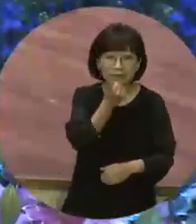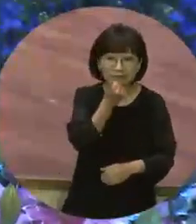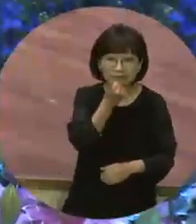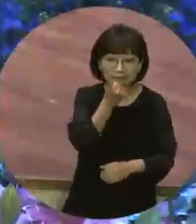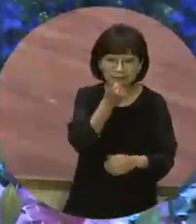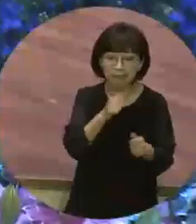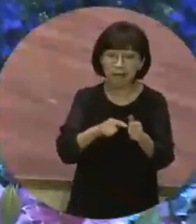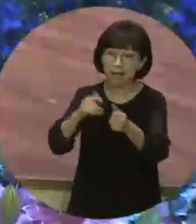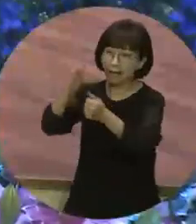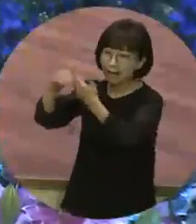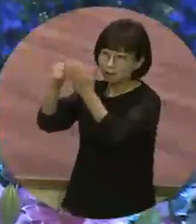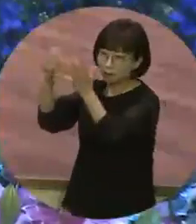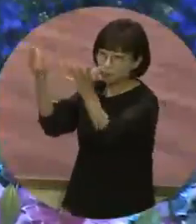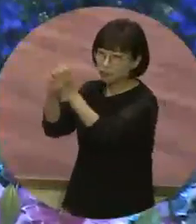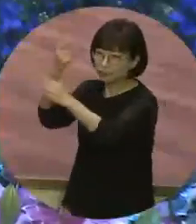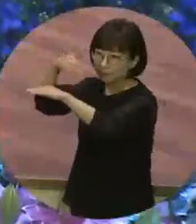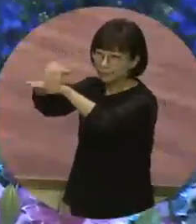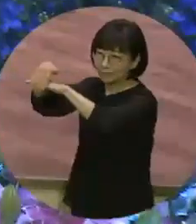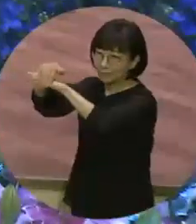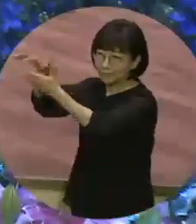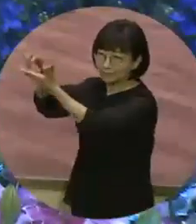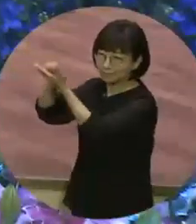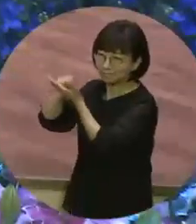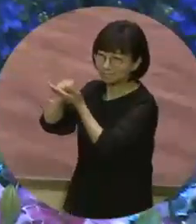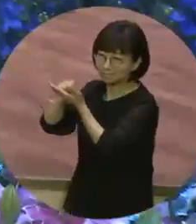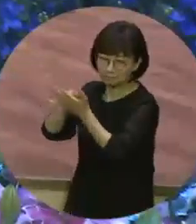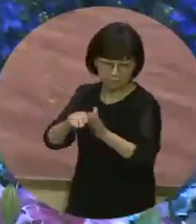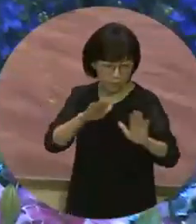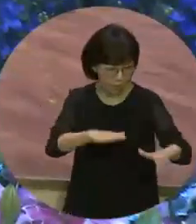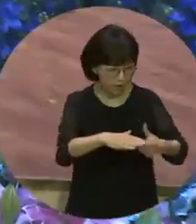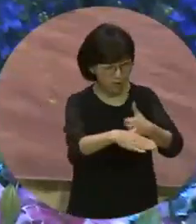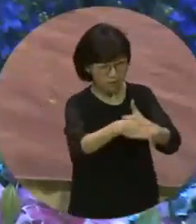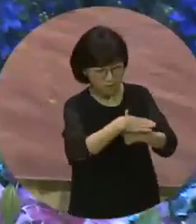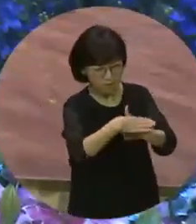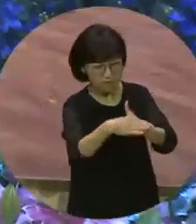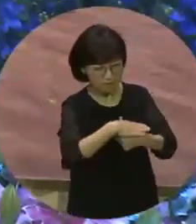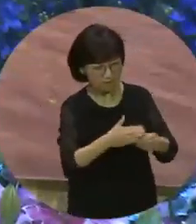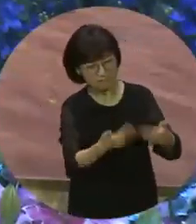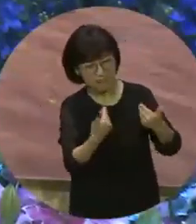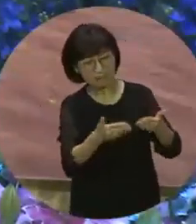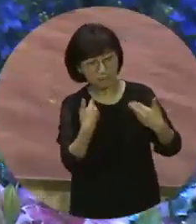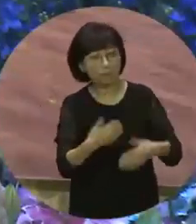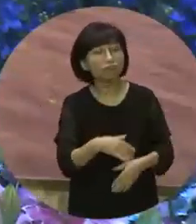플랜을 가슴에 품고 있으니까 그게 문제가 되지 않는다는 얘기예요.